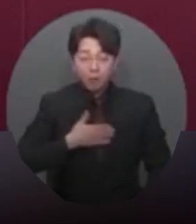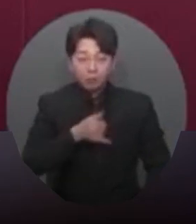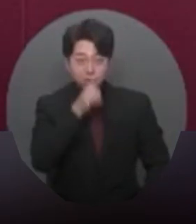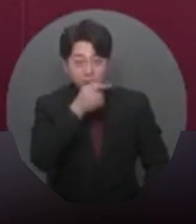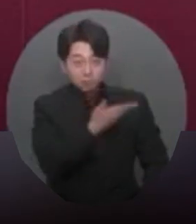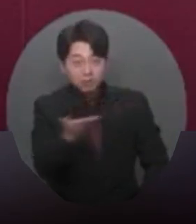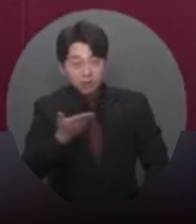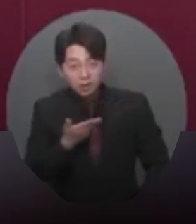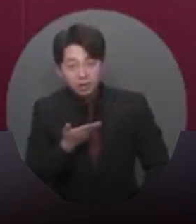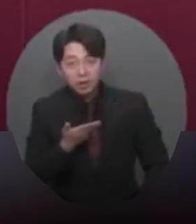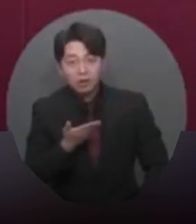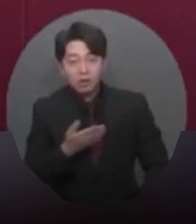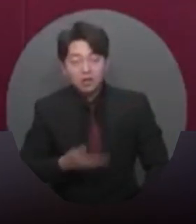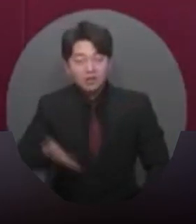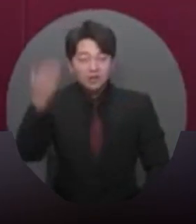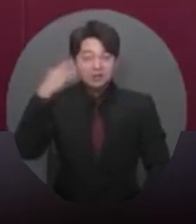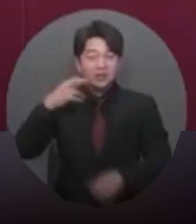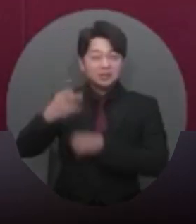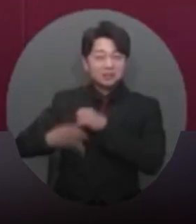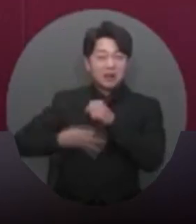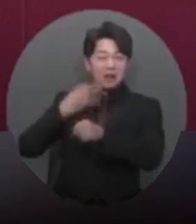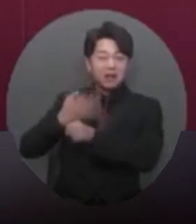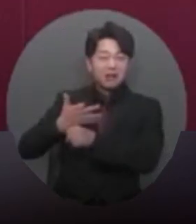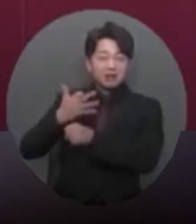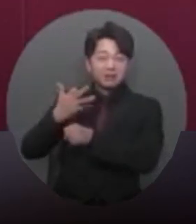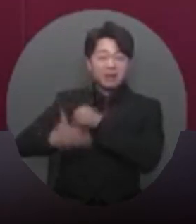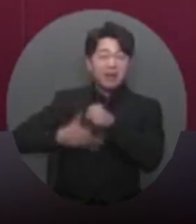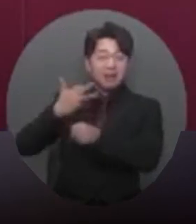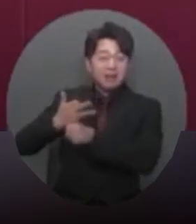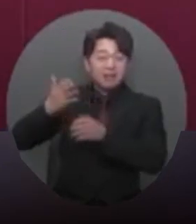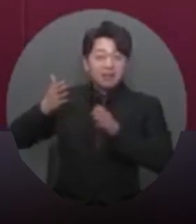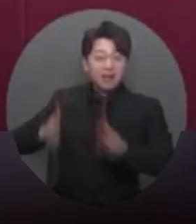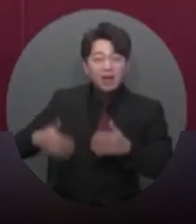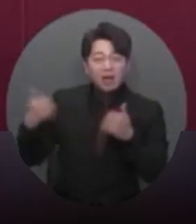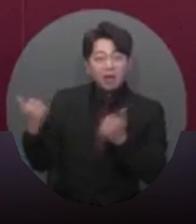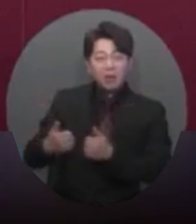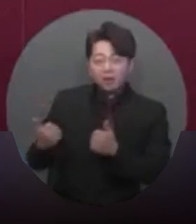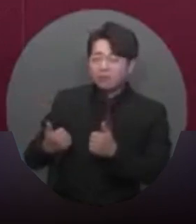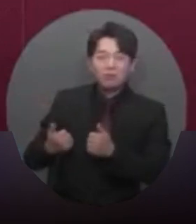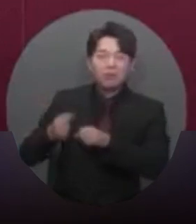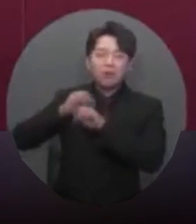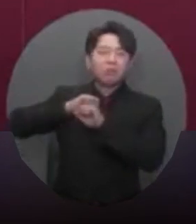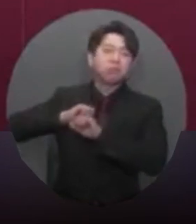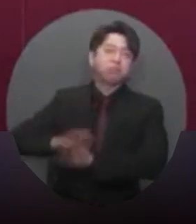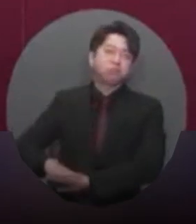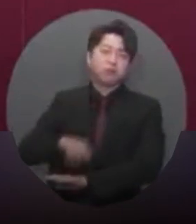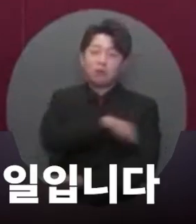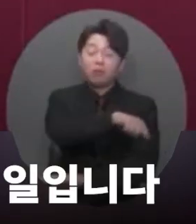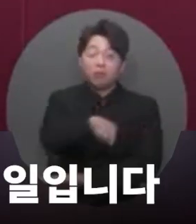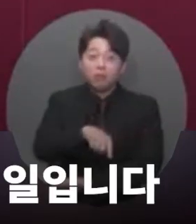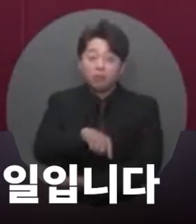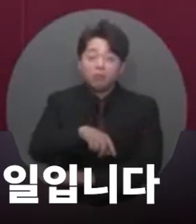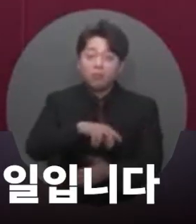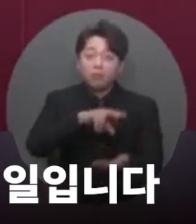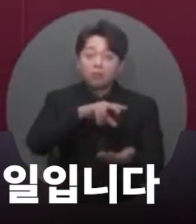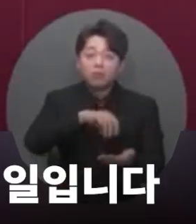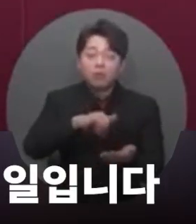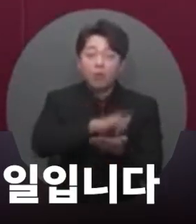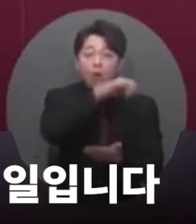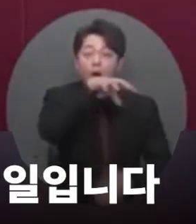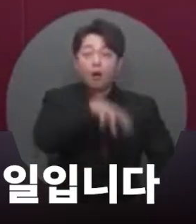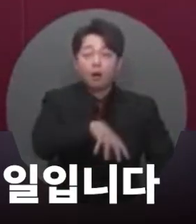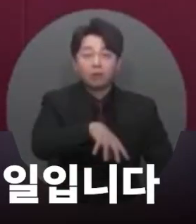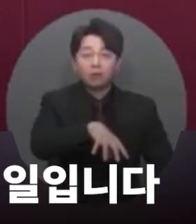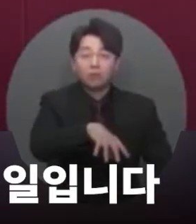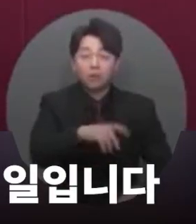18년간 의 논의 과정은 파 세계 넣어 버리고 절차도 생략하고 어떤 무한 인지도 모르고 입지 선정을 더불어 r